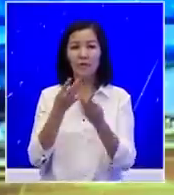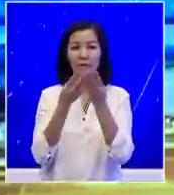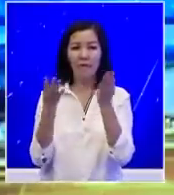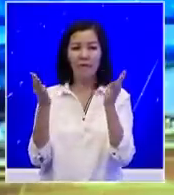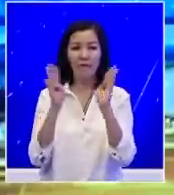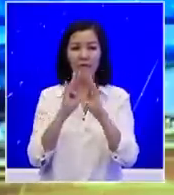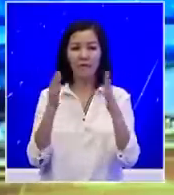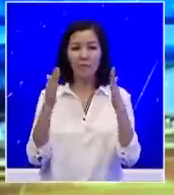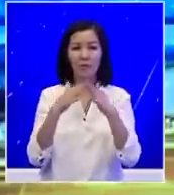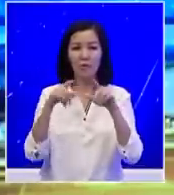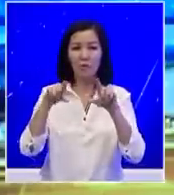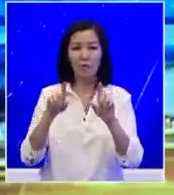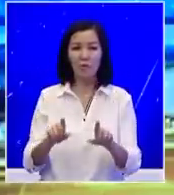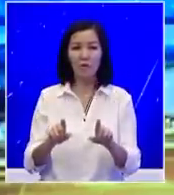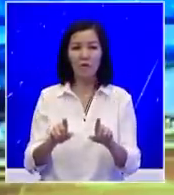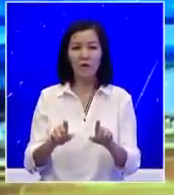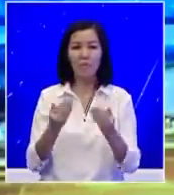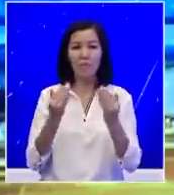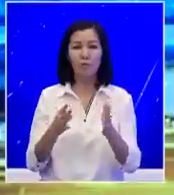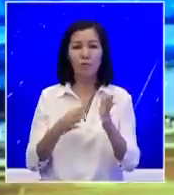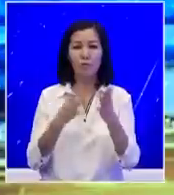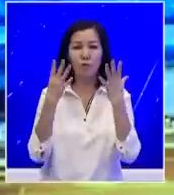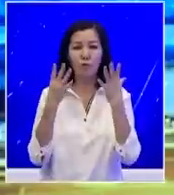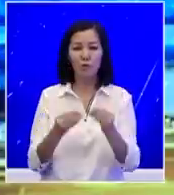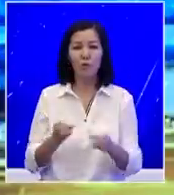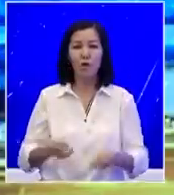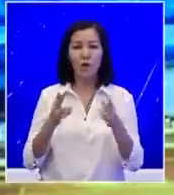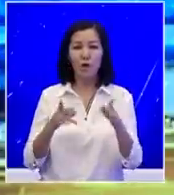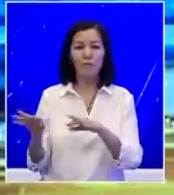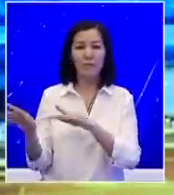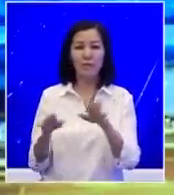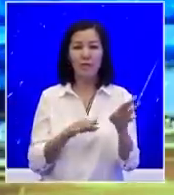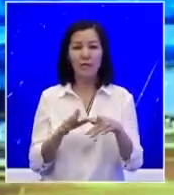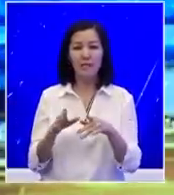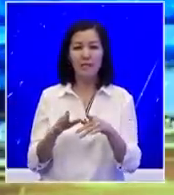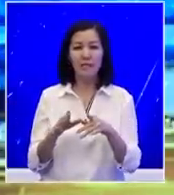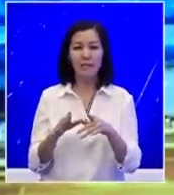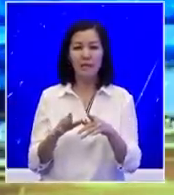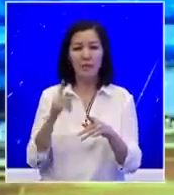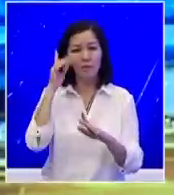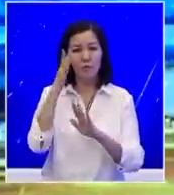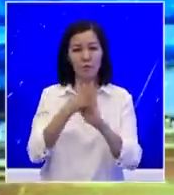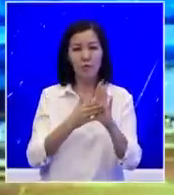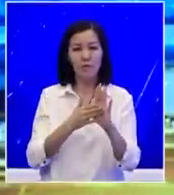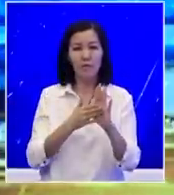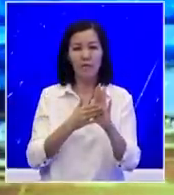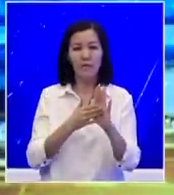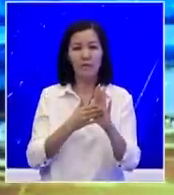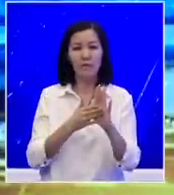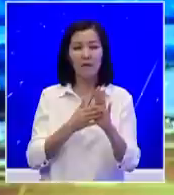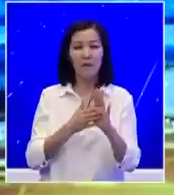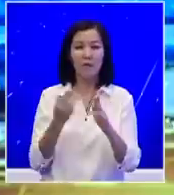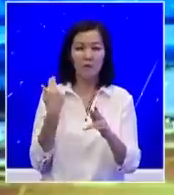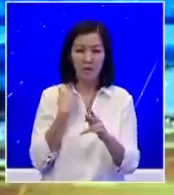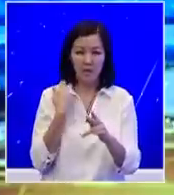Талдықорғандықтардың карантин деп 4 қабырғаға қамалғандарына бүгін 9-шы күн. Қауіпсіздік шарасы екенін түсінсе де жұрт жалға